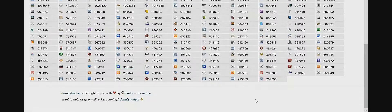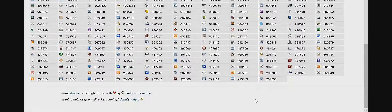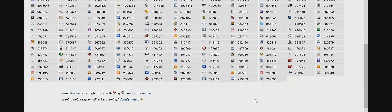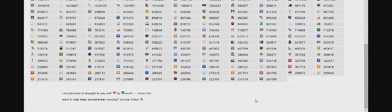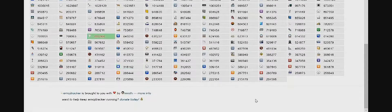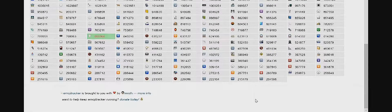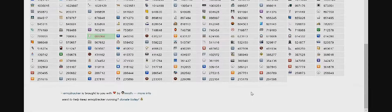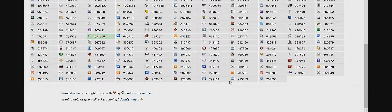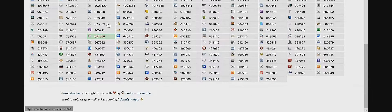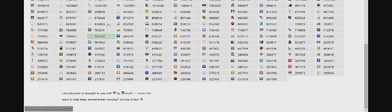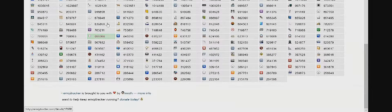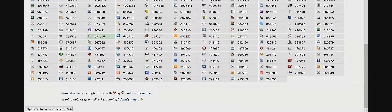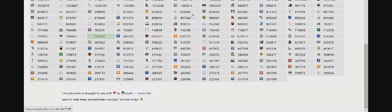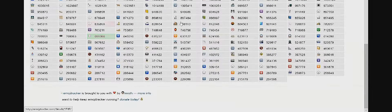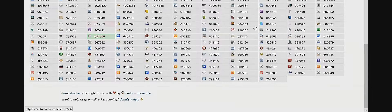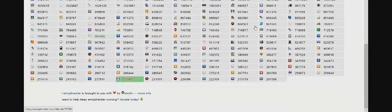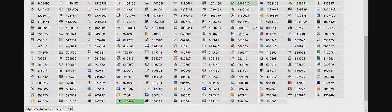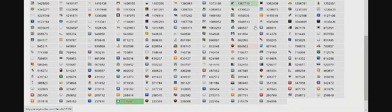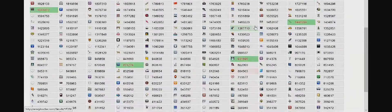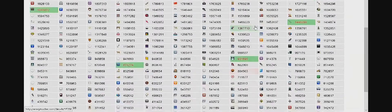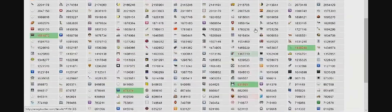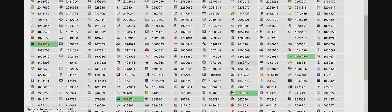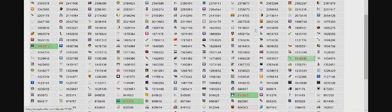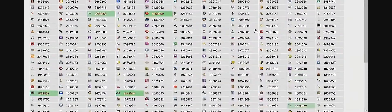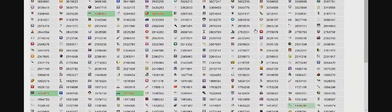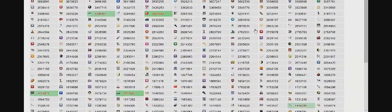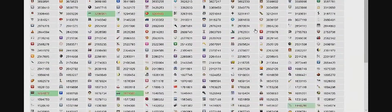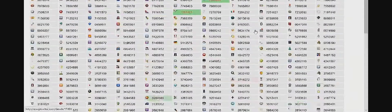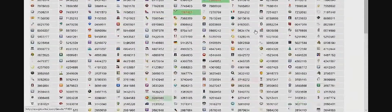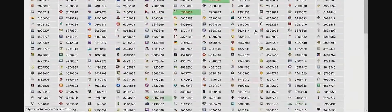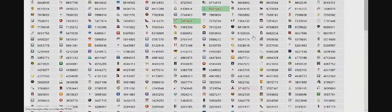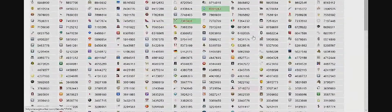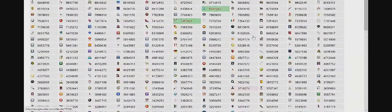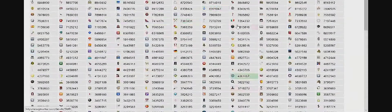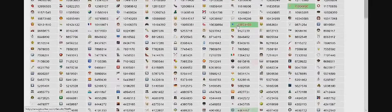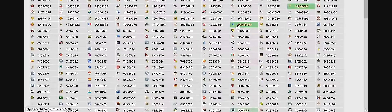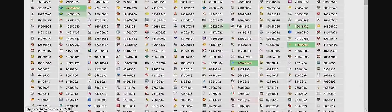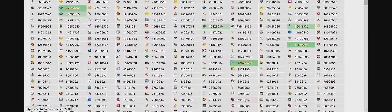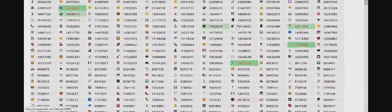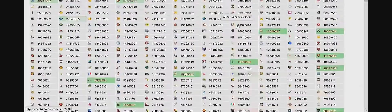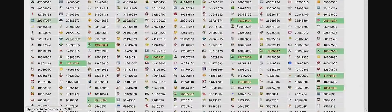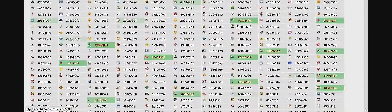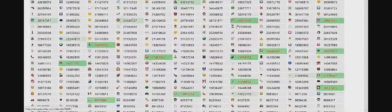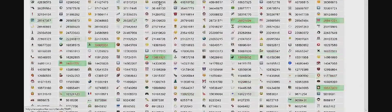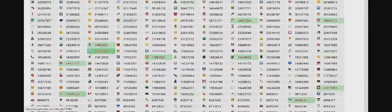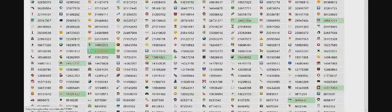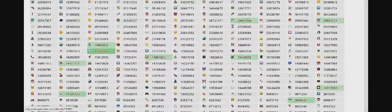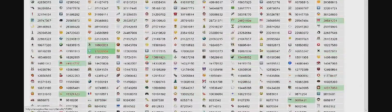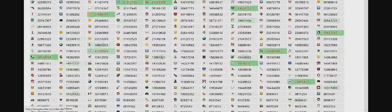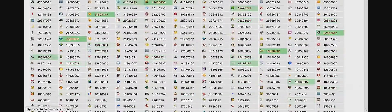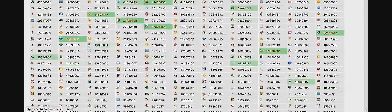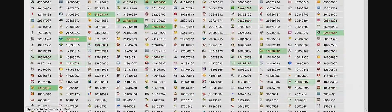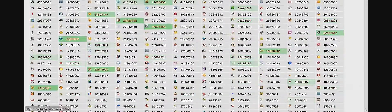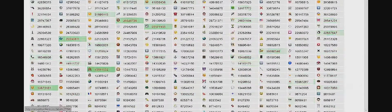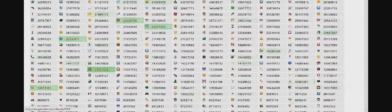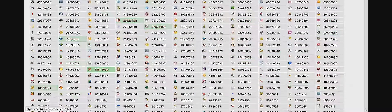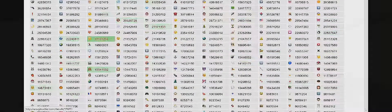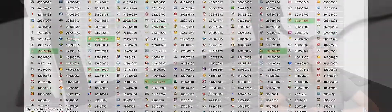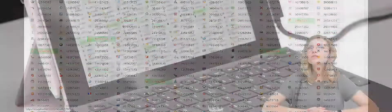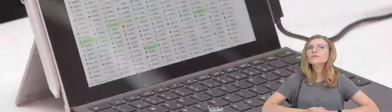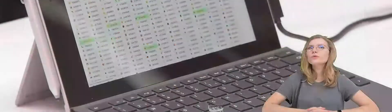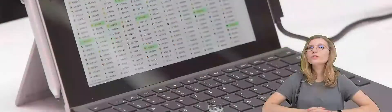ne? Emoji für so mehrere Symbole. Ich finde das total spannend. Die ersten drei Smileys, die da gerade zu sehen waren, Emojis, die sind